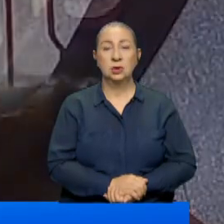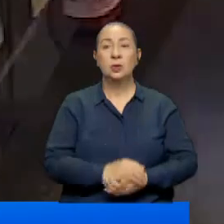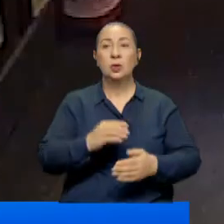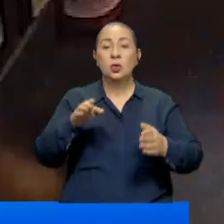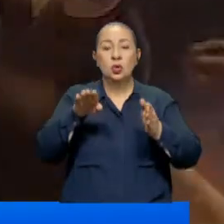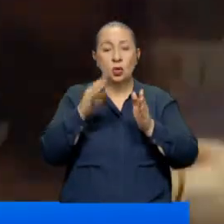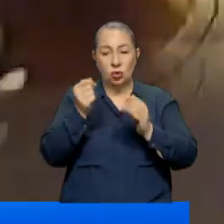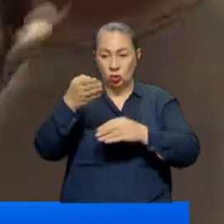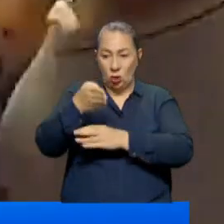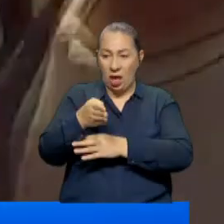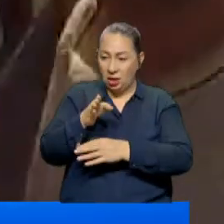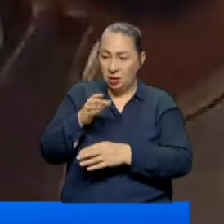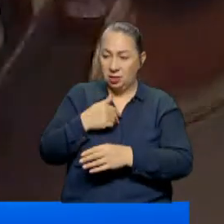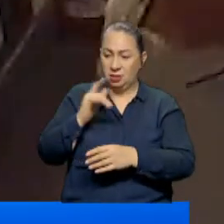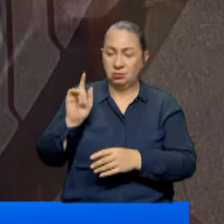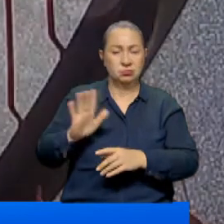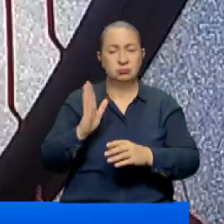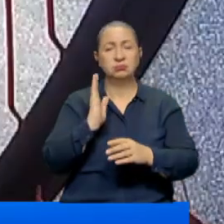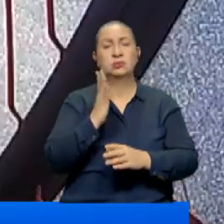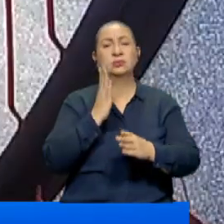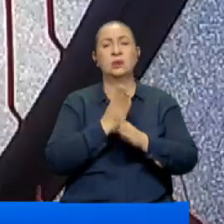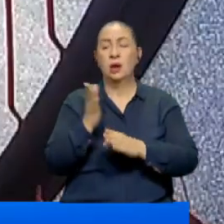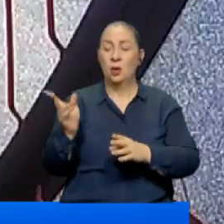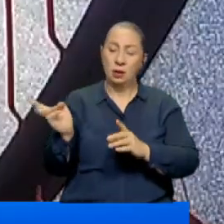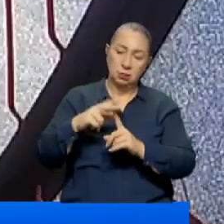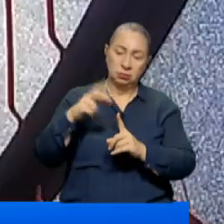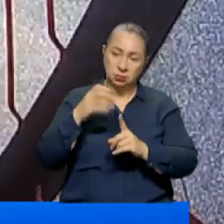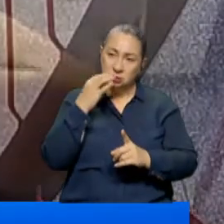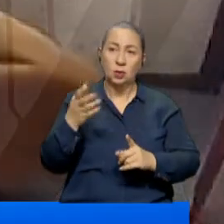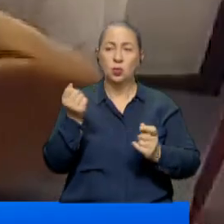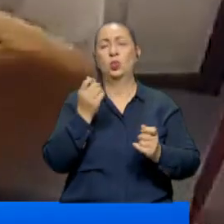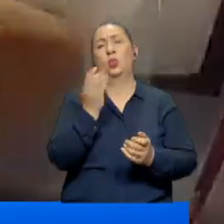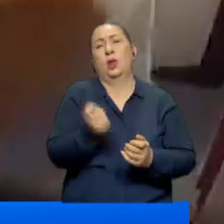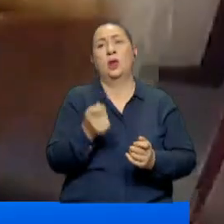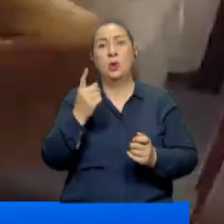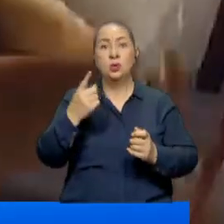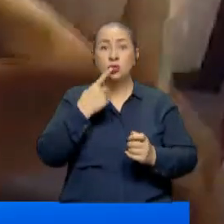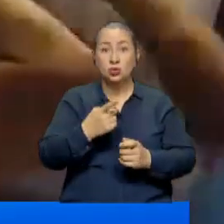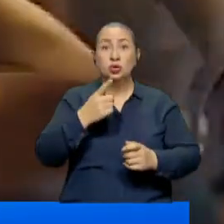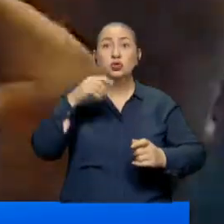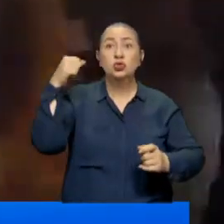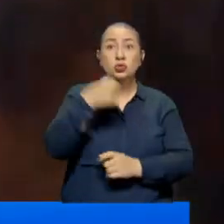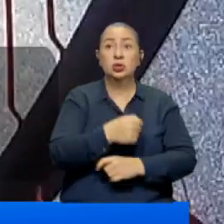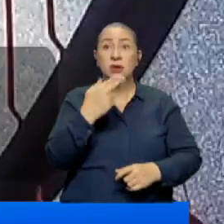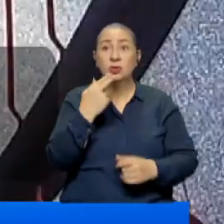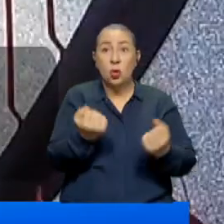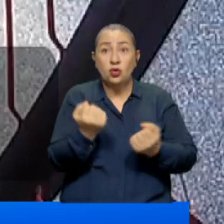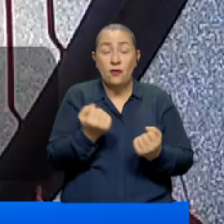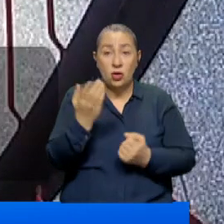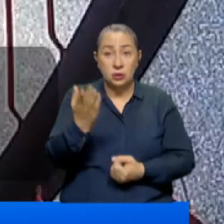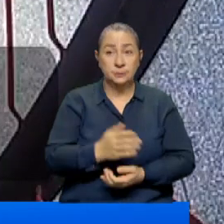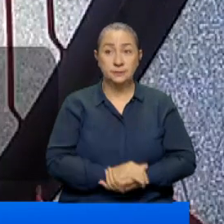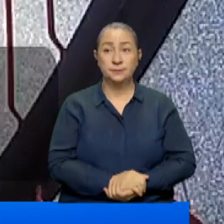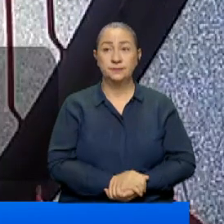Durak haricinde yolcu almadı. Yani işini kuralına göre yaptı. Ama bu yüzden sözlü ve yumruklu saldırıya uğradı kadın otobüs şoförü. Çağ,